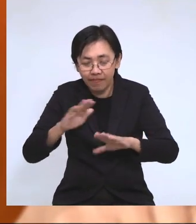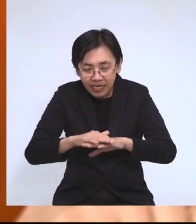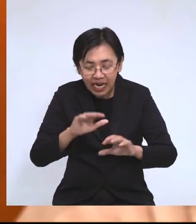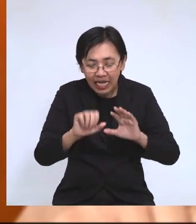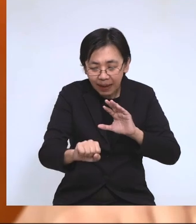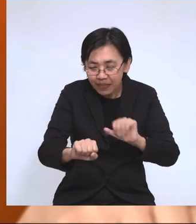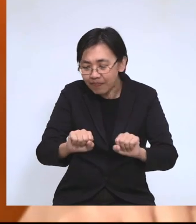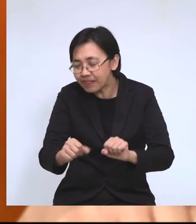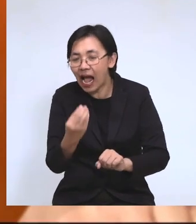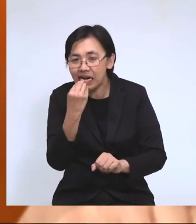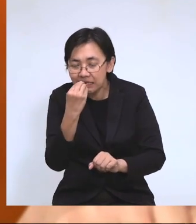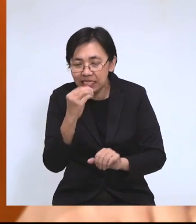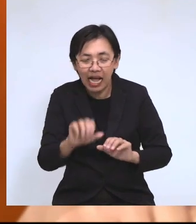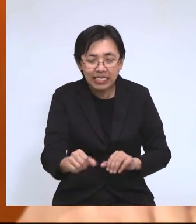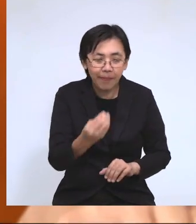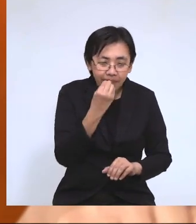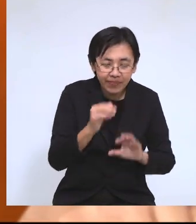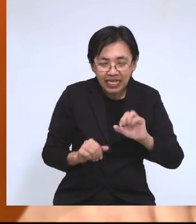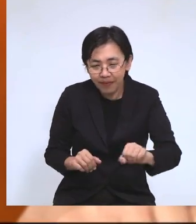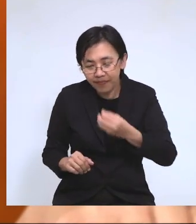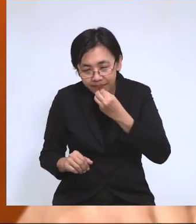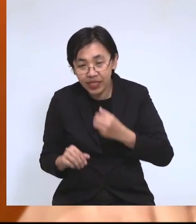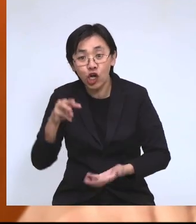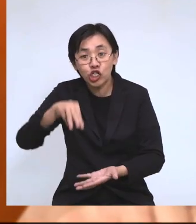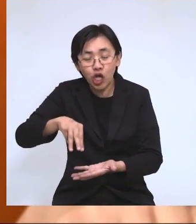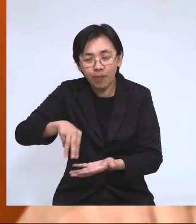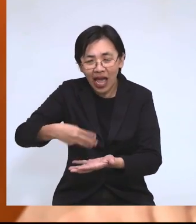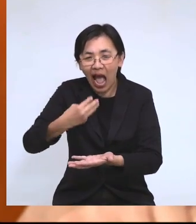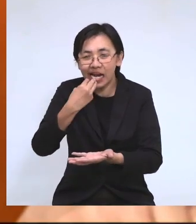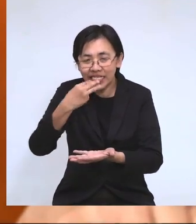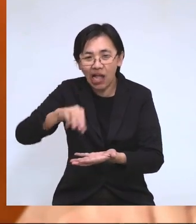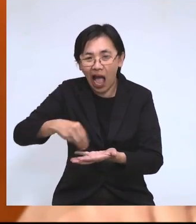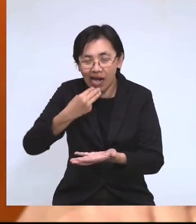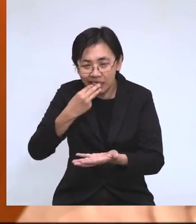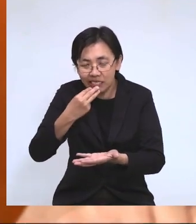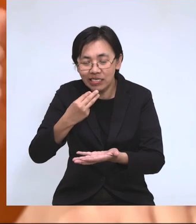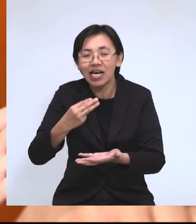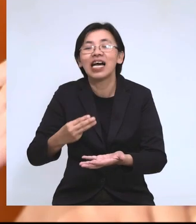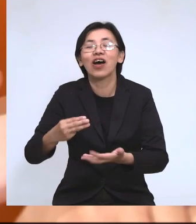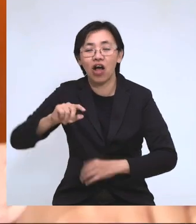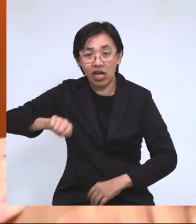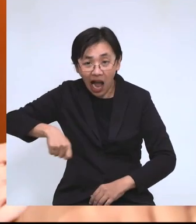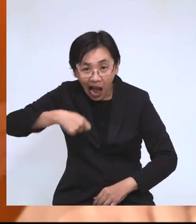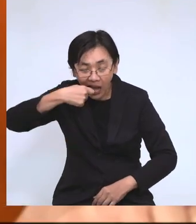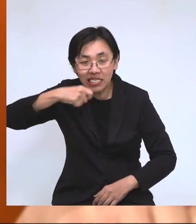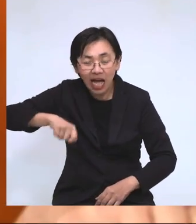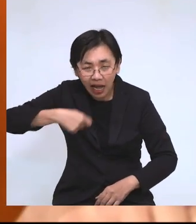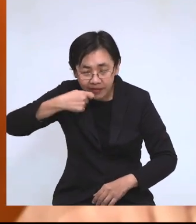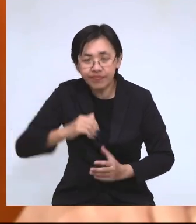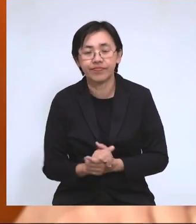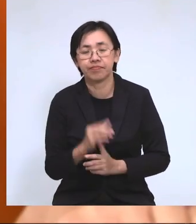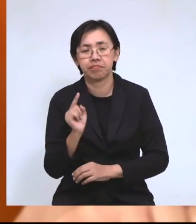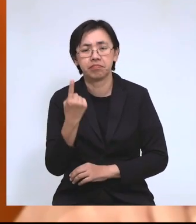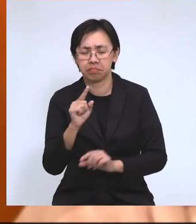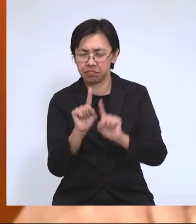ารโดยการใช้มือจับแล้วก็การกินอาหารโดยการใช้ซ่อมจิ้มจนถึงขั้นการกินอาหารโดยการใช้ช้อน